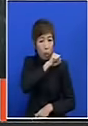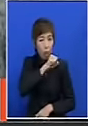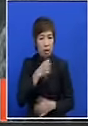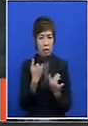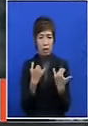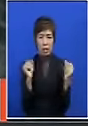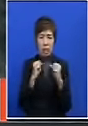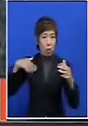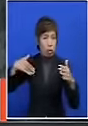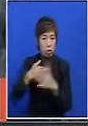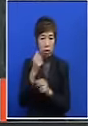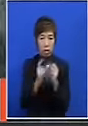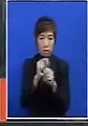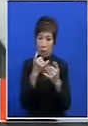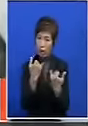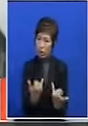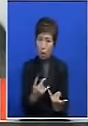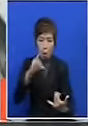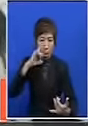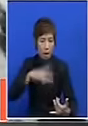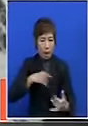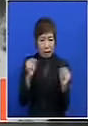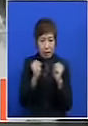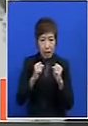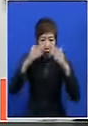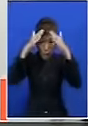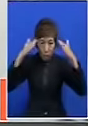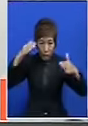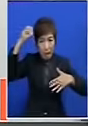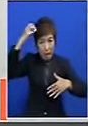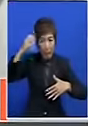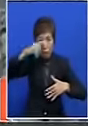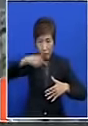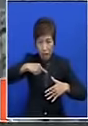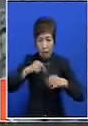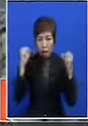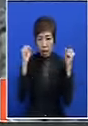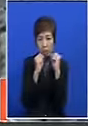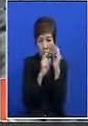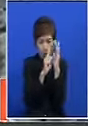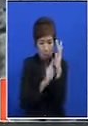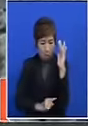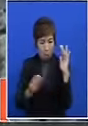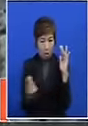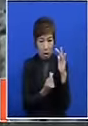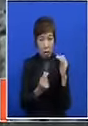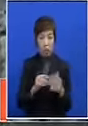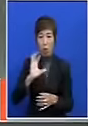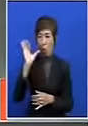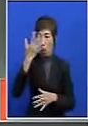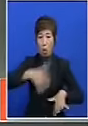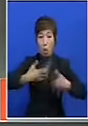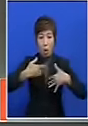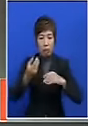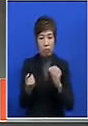ยือกในรอบ20ปีและยังส่งผลทำให้ประเทศเวียดนามลาวไทยเย็นลงอย่างฉับพลันขณะเดียวกันภาวะโลกร้อนท